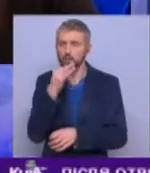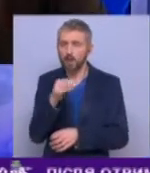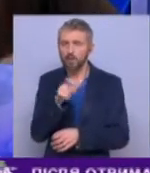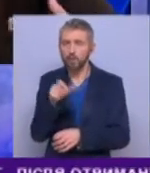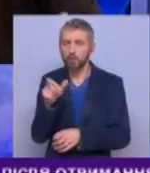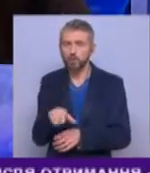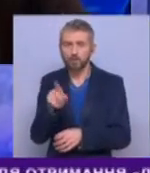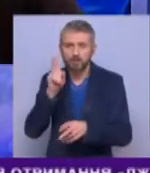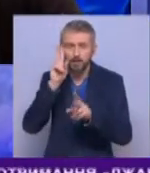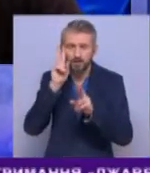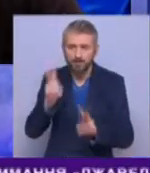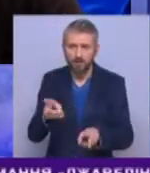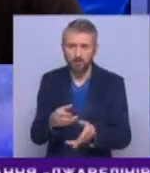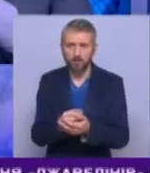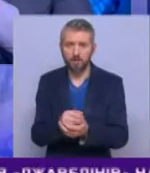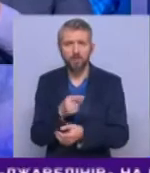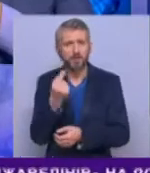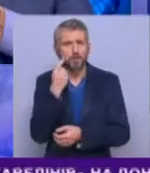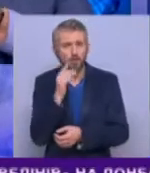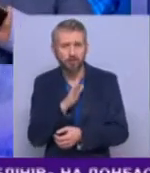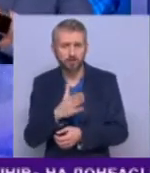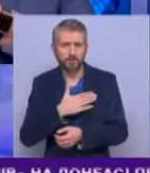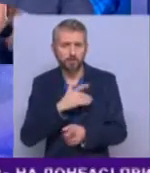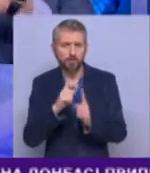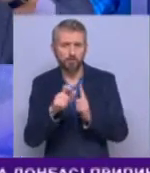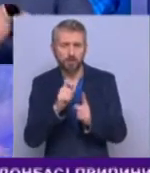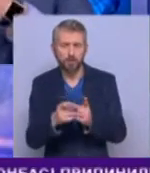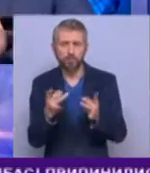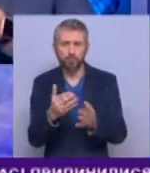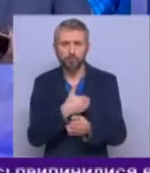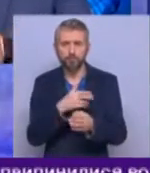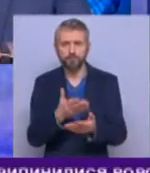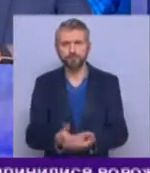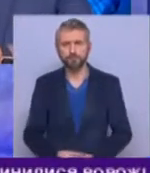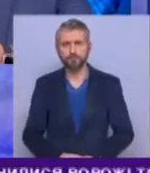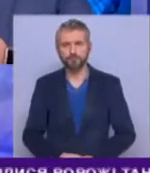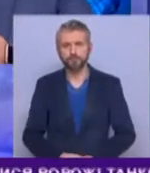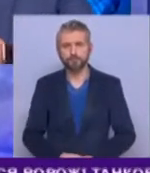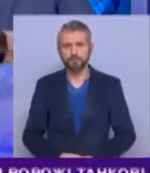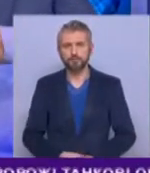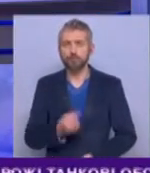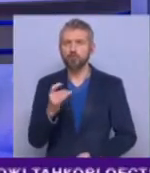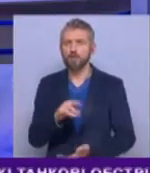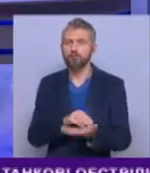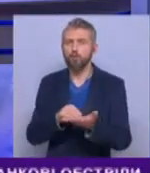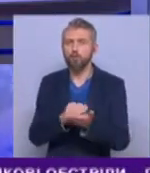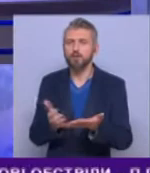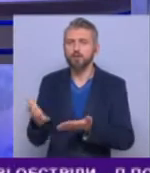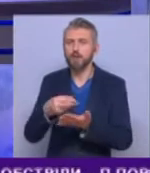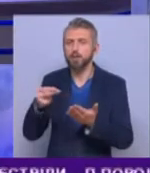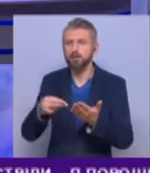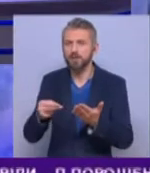люди не обізнані пане в цьому законодавстві. Пане Валерію, ви не ображайтеся на наші коментарі, просто хочемо розібратися в ситуації. Ще раз повторюю, зібрали